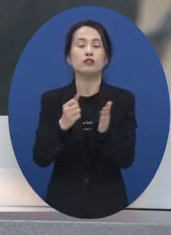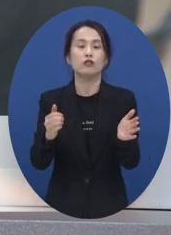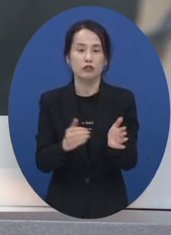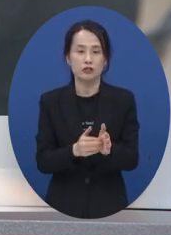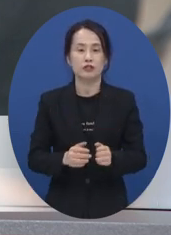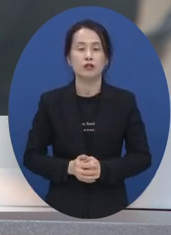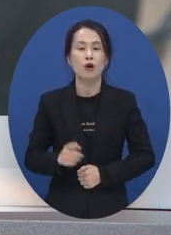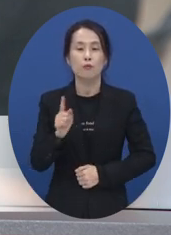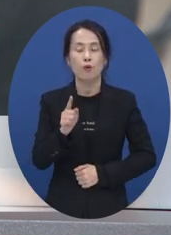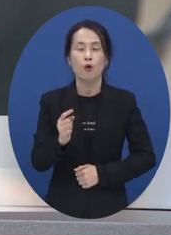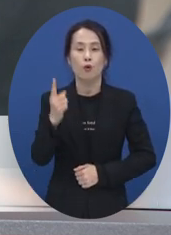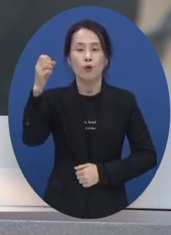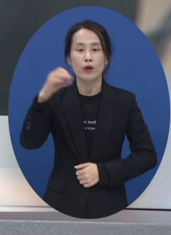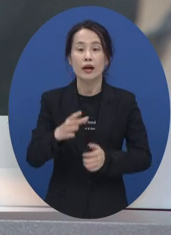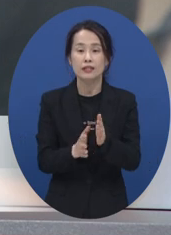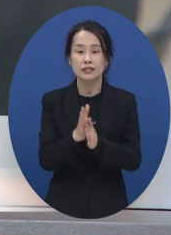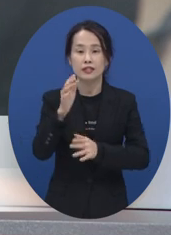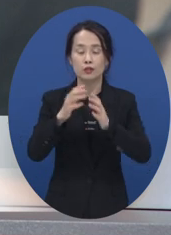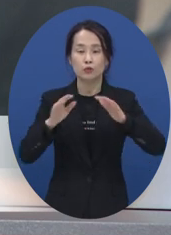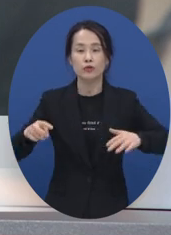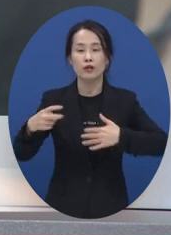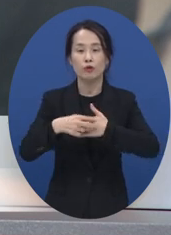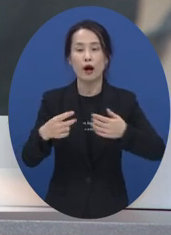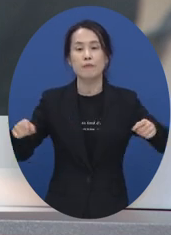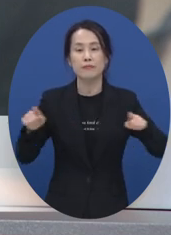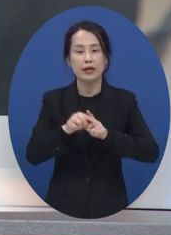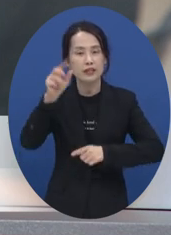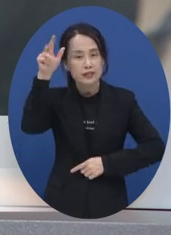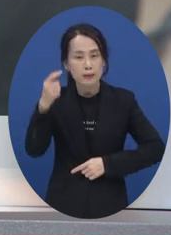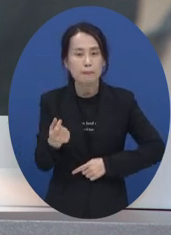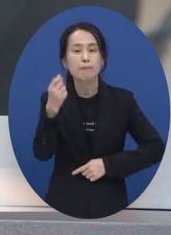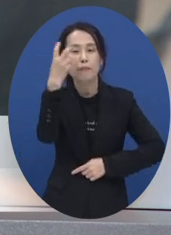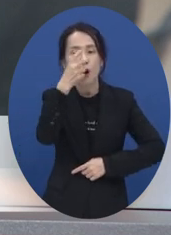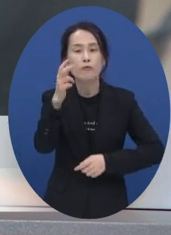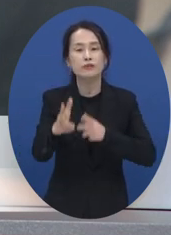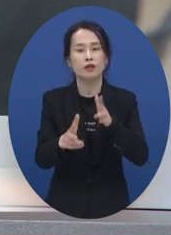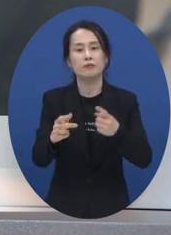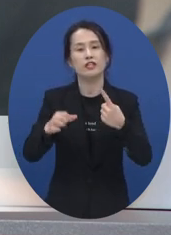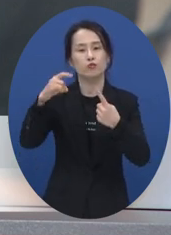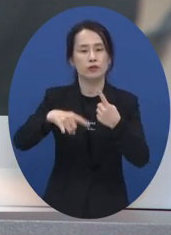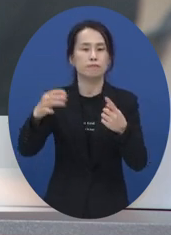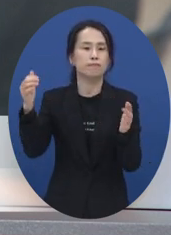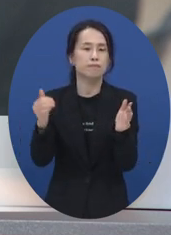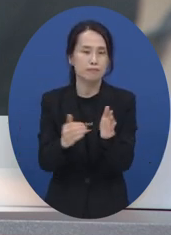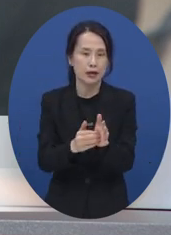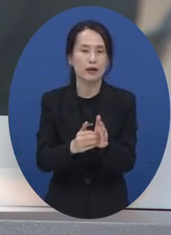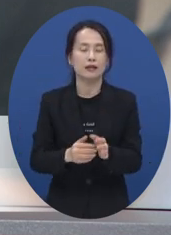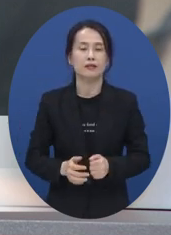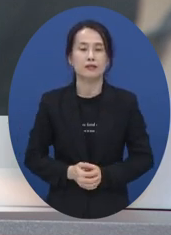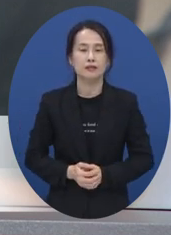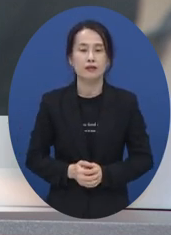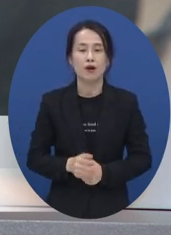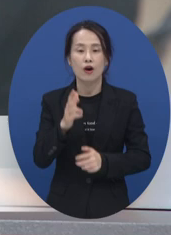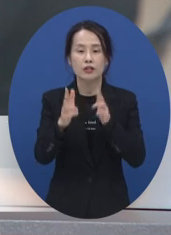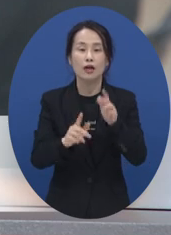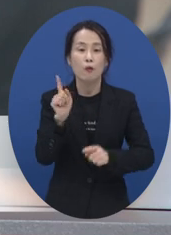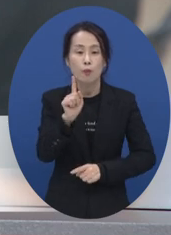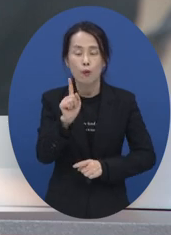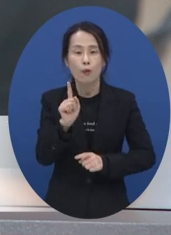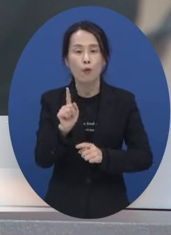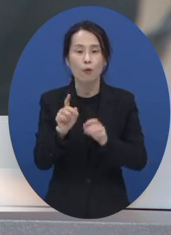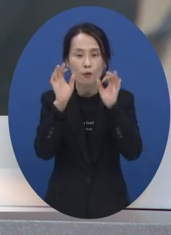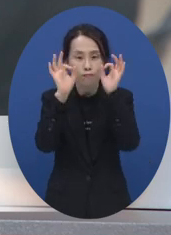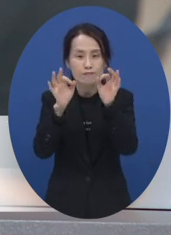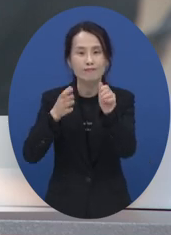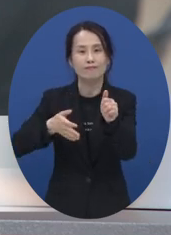결정했습니다. 그 중에서도 고양시의 동네 의원과 함께하는 치매조기 검진 사업이 대상을 차지했는데요. 어떤 사업인지